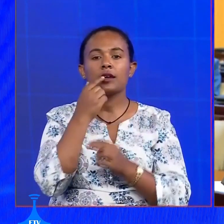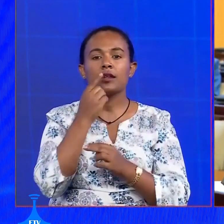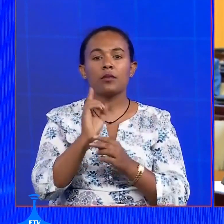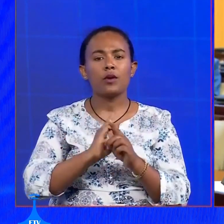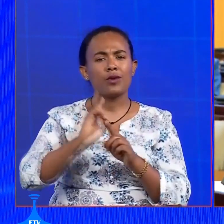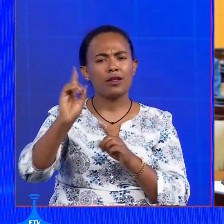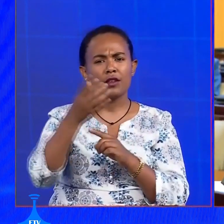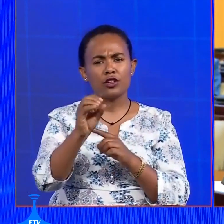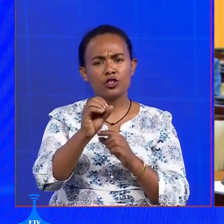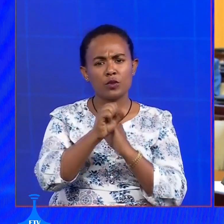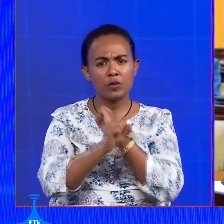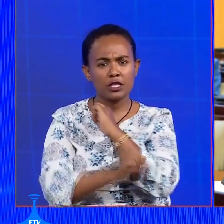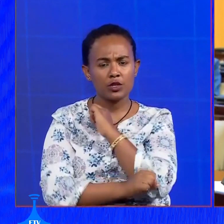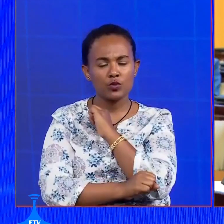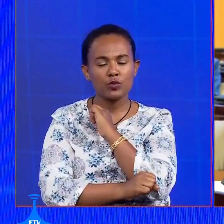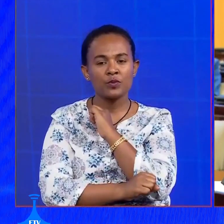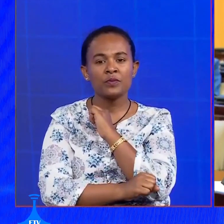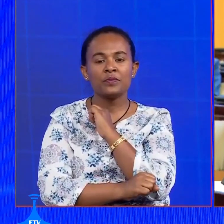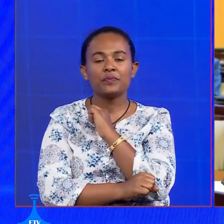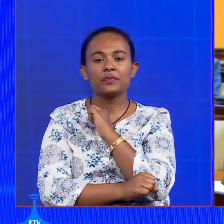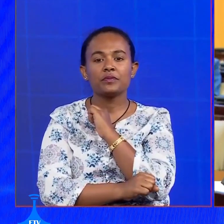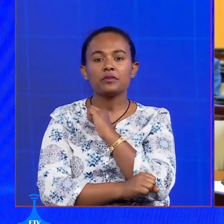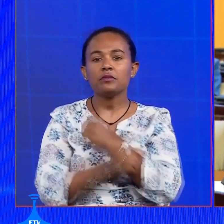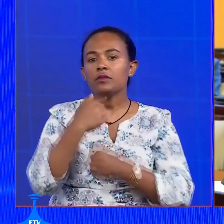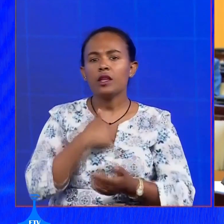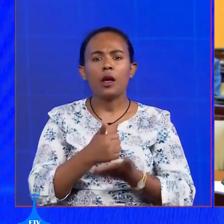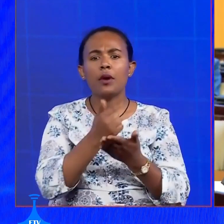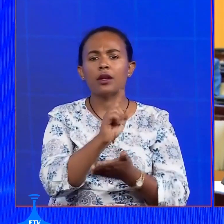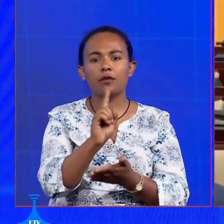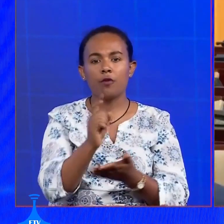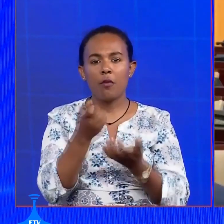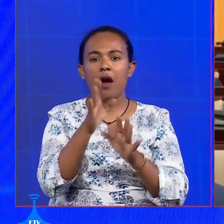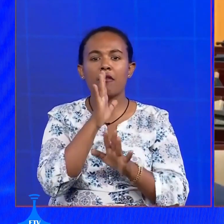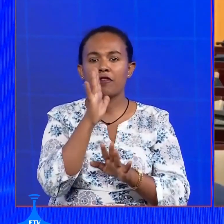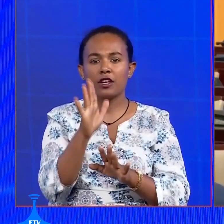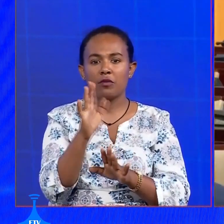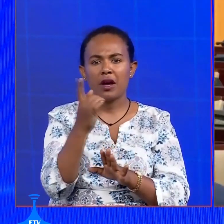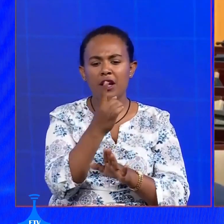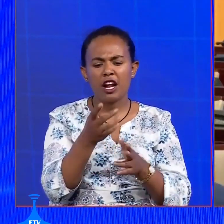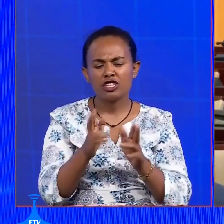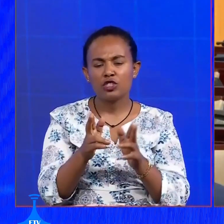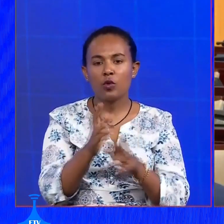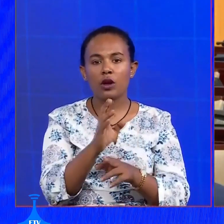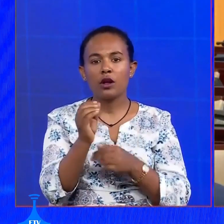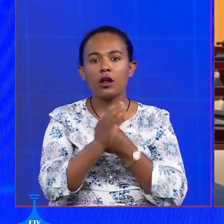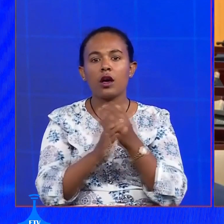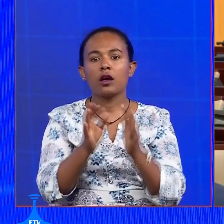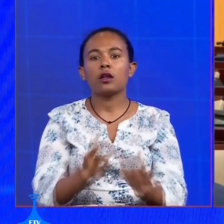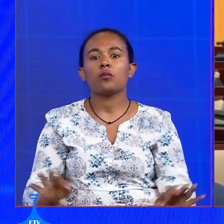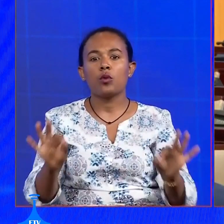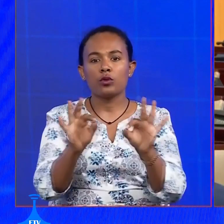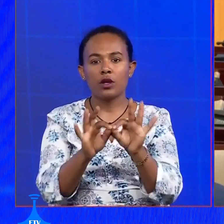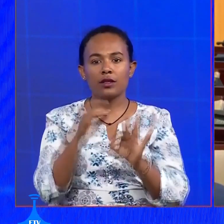ግዢ በመሰረቱ እኛም አንደግፈውም እኛም አንፈልገውም። አንዳንድ አስቸኳይና ለሀገር ኢምፖርታንት